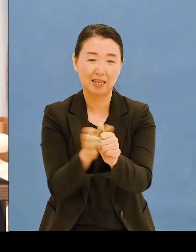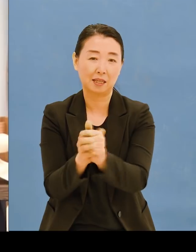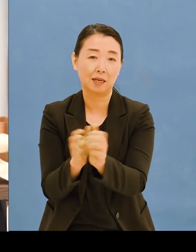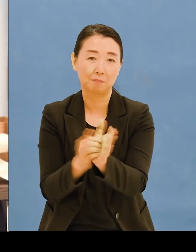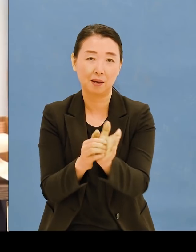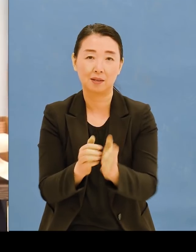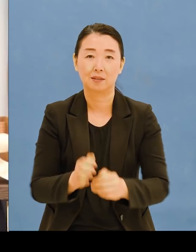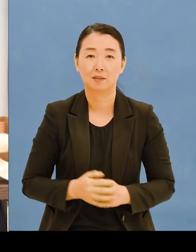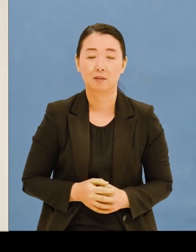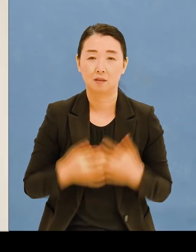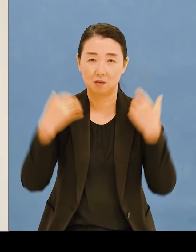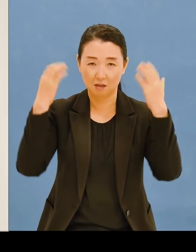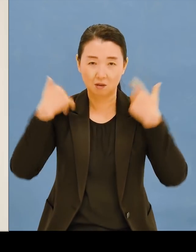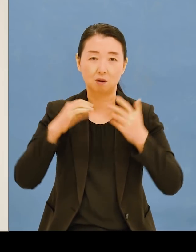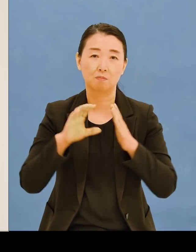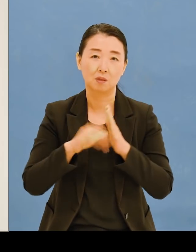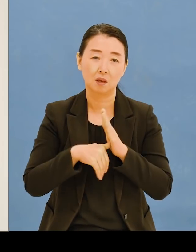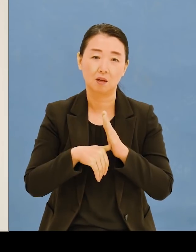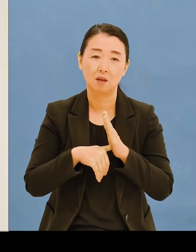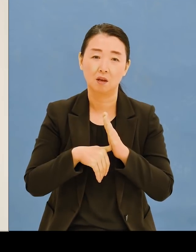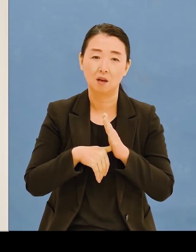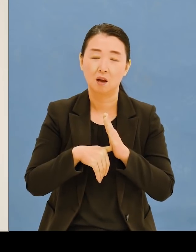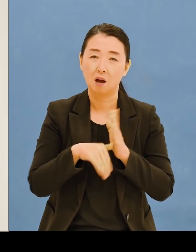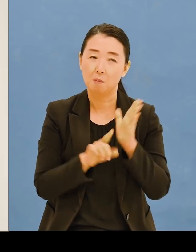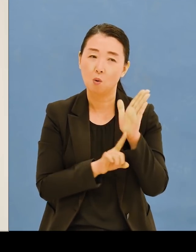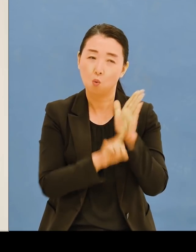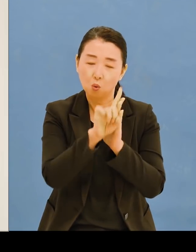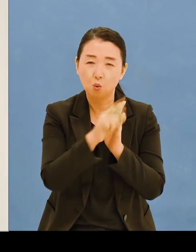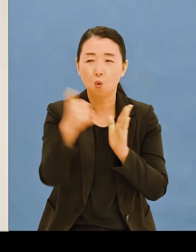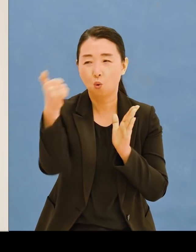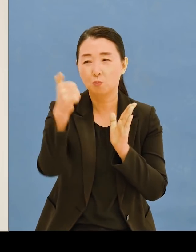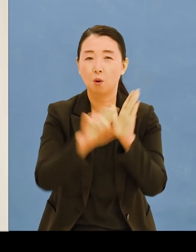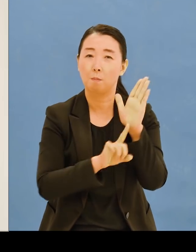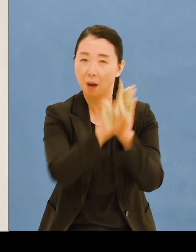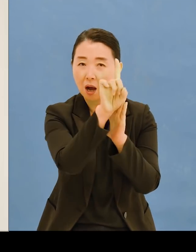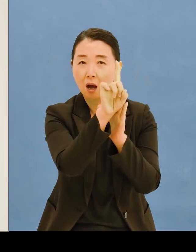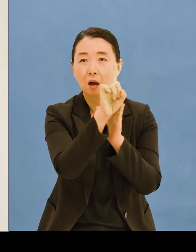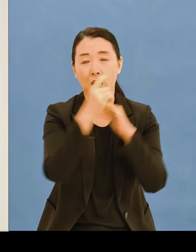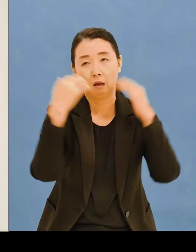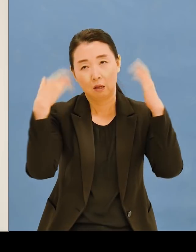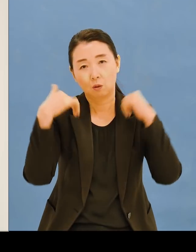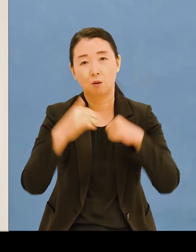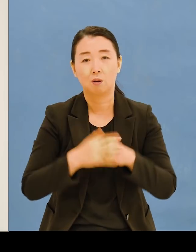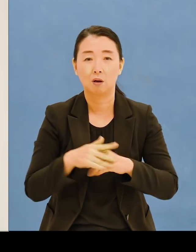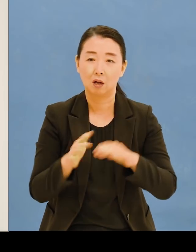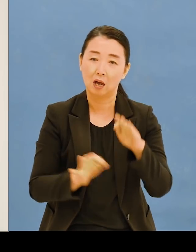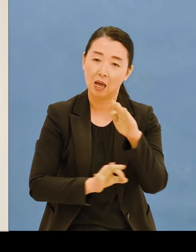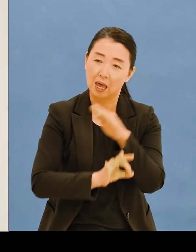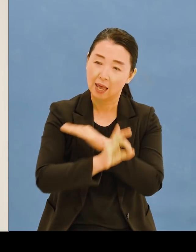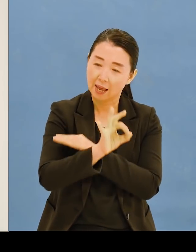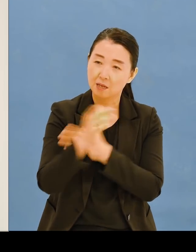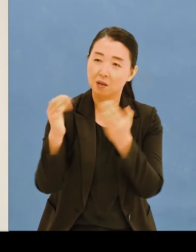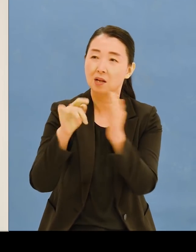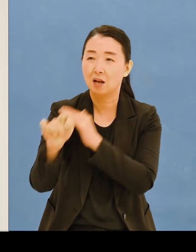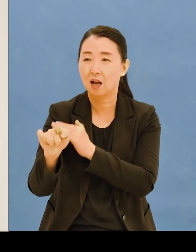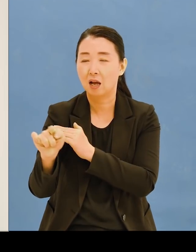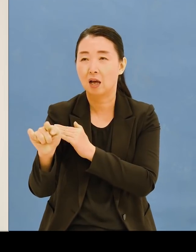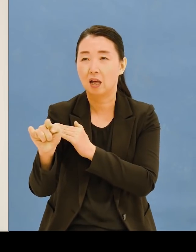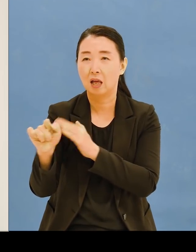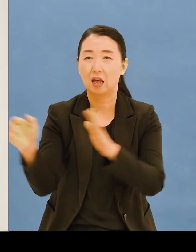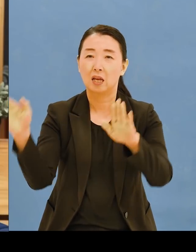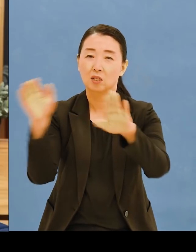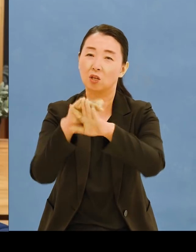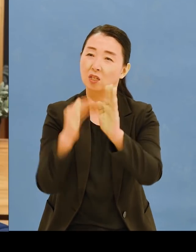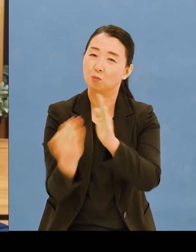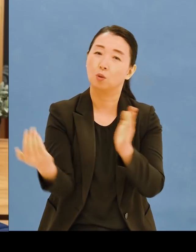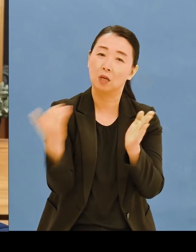하는데요. 여름에는 한 50도까지 올라갈 거예요. 예, 그래서 이제 아침에 갔다가 저녁에 돌아올 때는 옷이 다